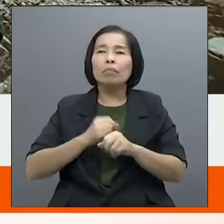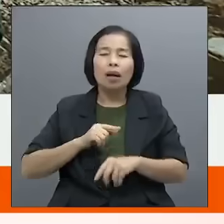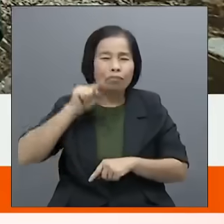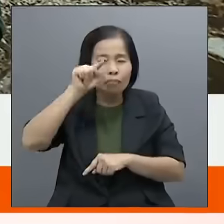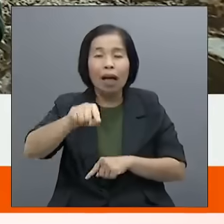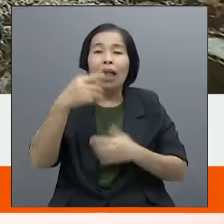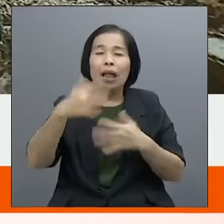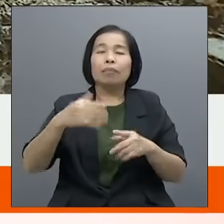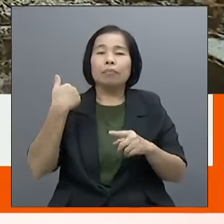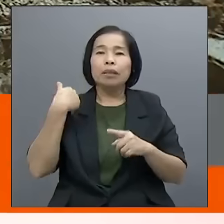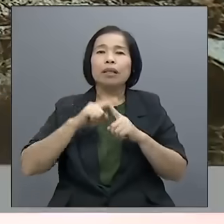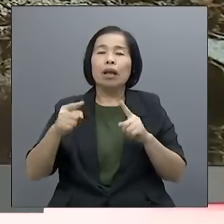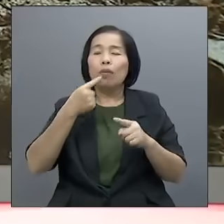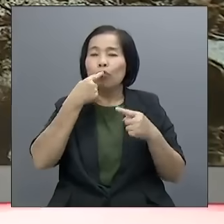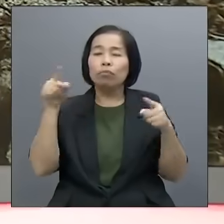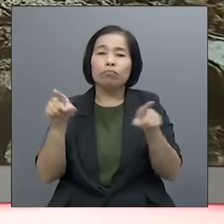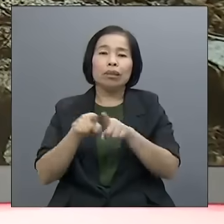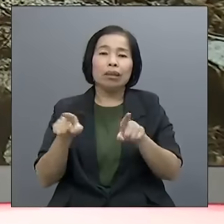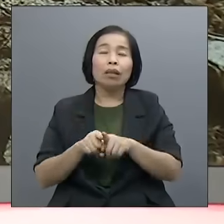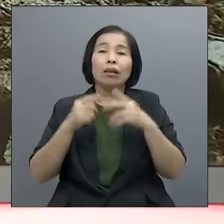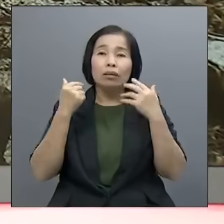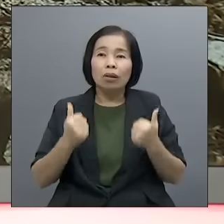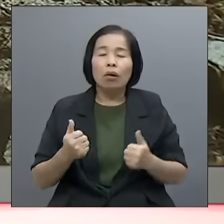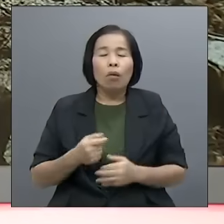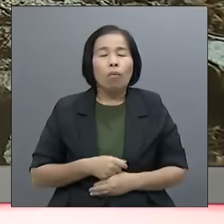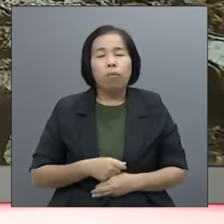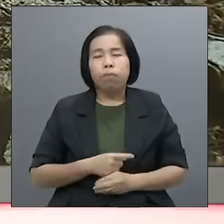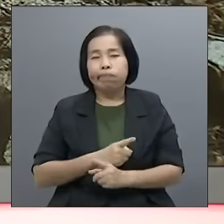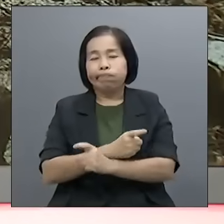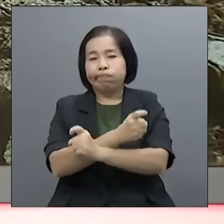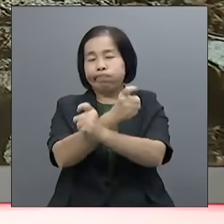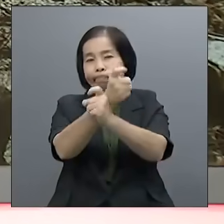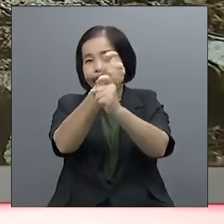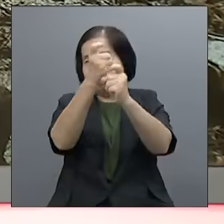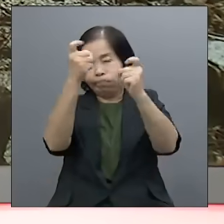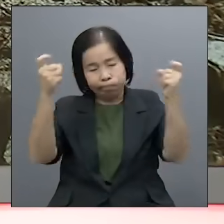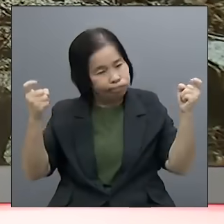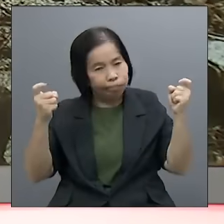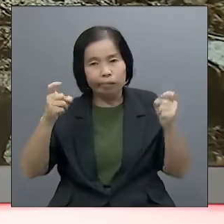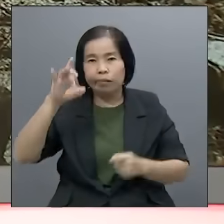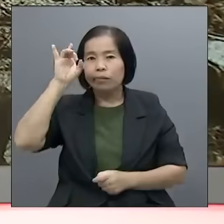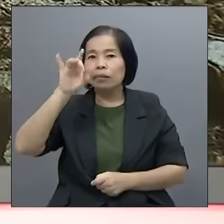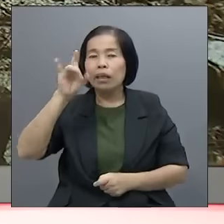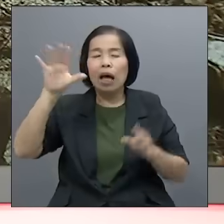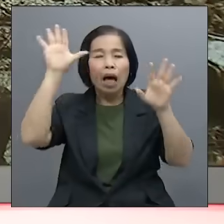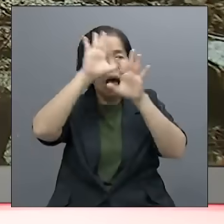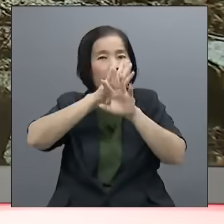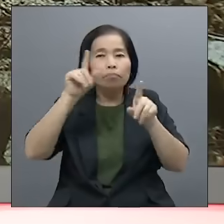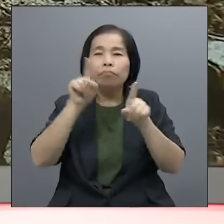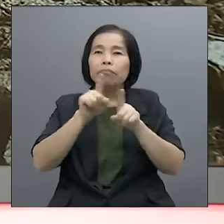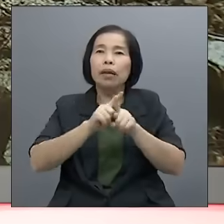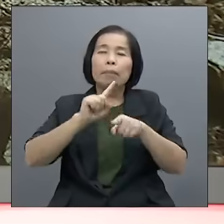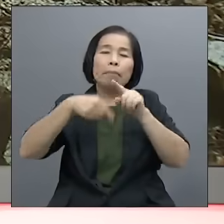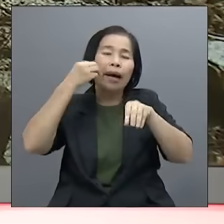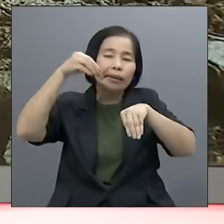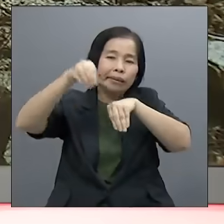คนนะคะเขาพูดตรงกันค่ะว่าสภาพที่เกิดขึ้นเนี่ยเลวร้ายไม่ต่างไปจากสถานการณ์ในโมร็อกโกนะคะประเทศเพื่อนบ้านใน